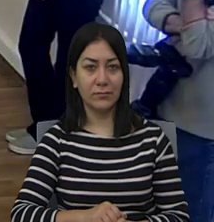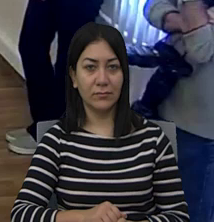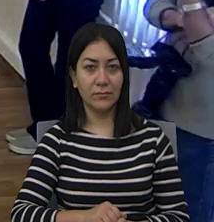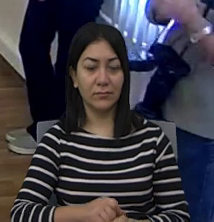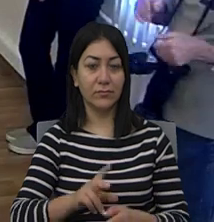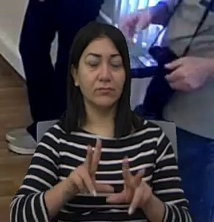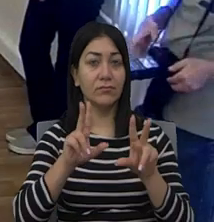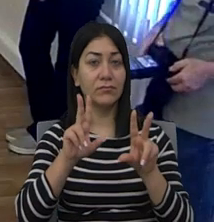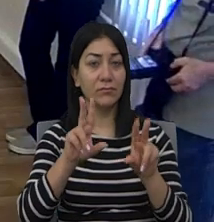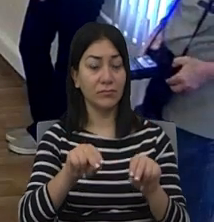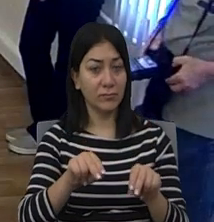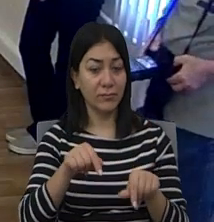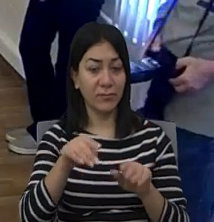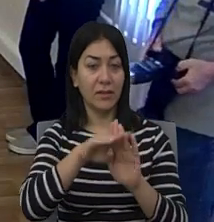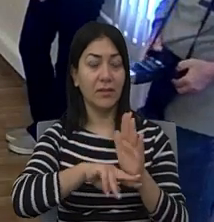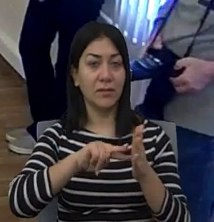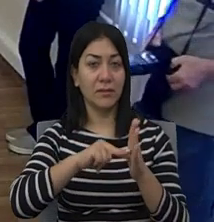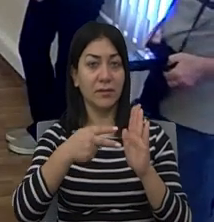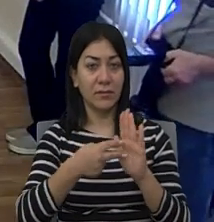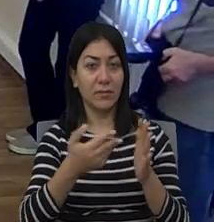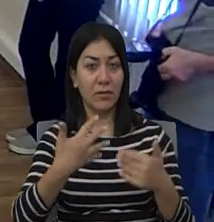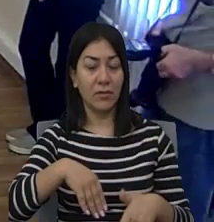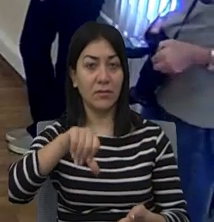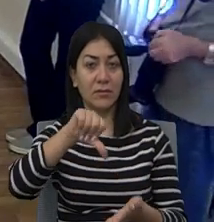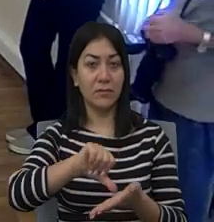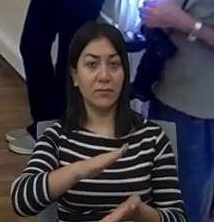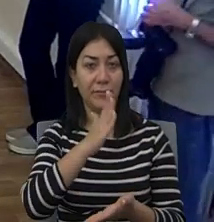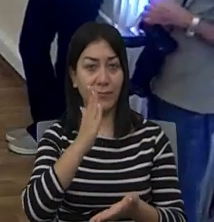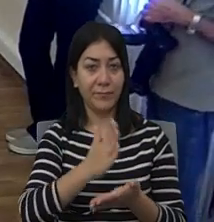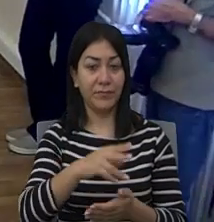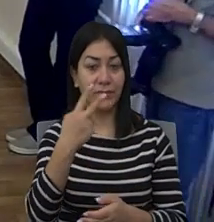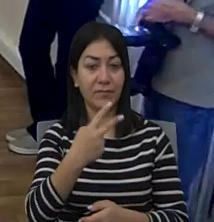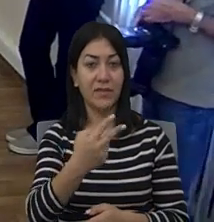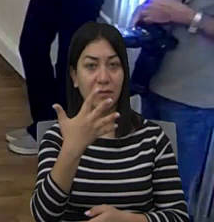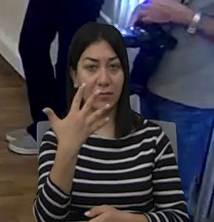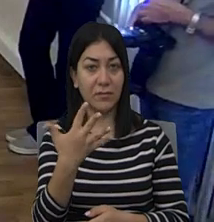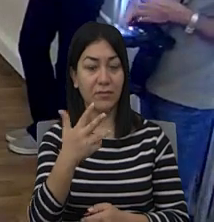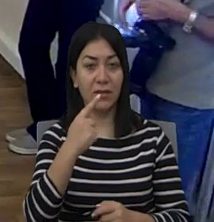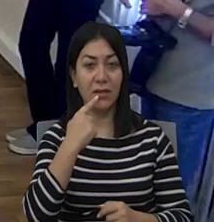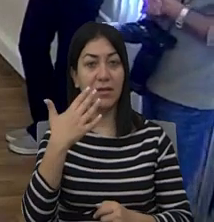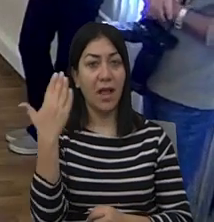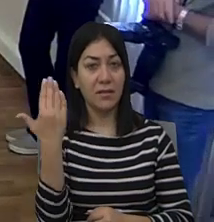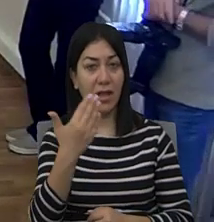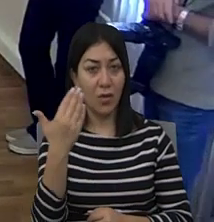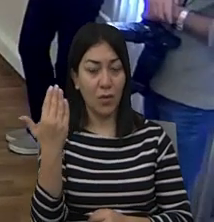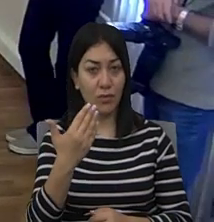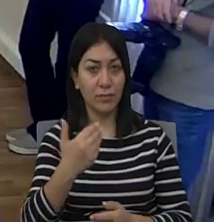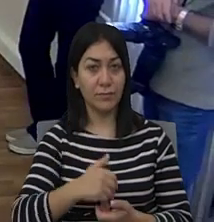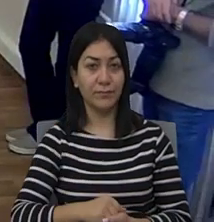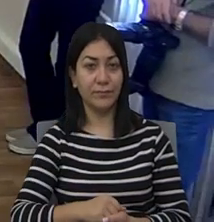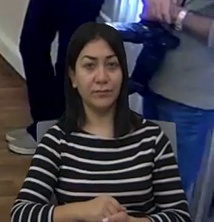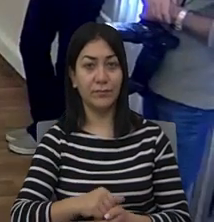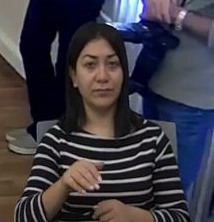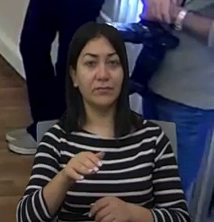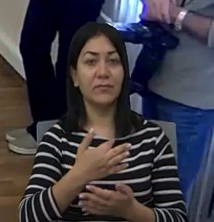trainers. Այդ ծրագրում արդեն իսկ ներգրավված են 25 դասախոսներ